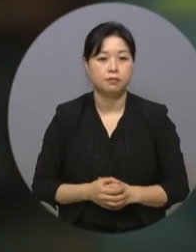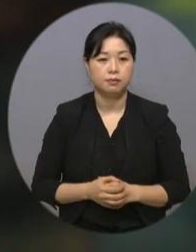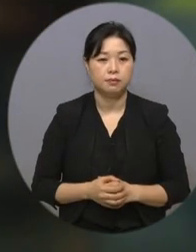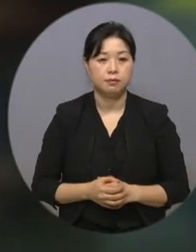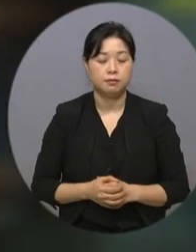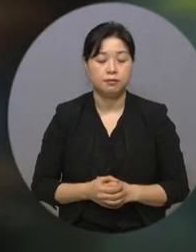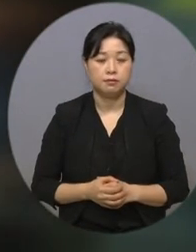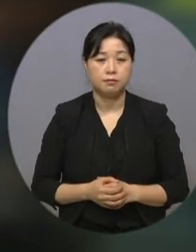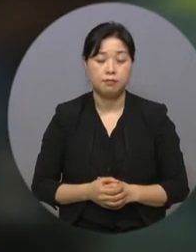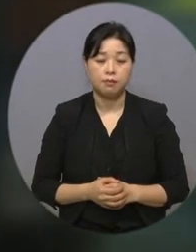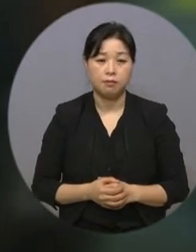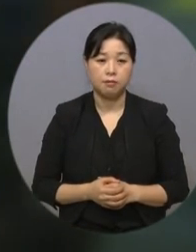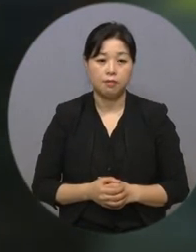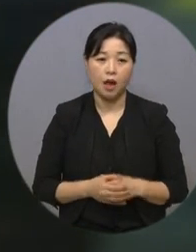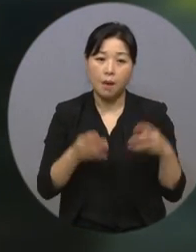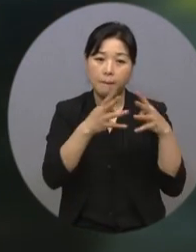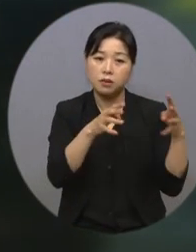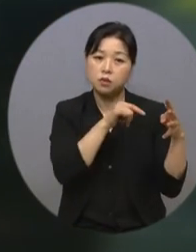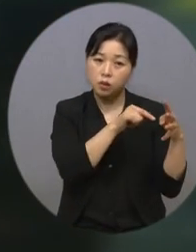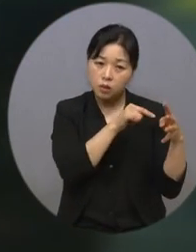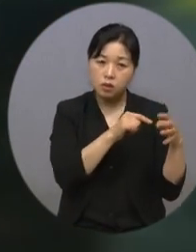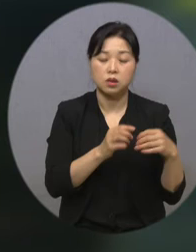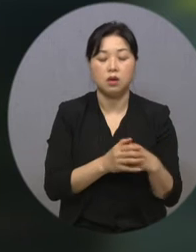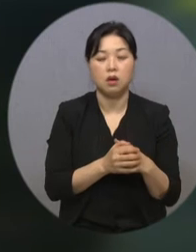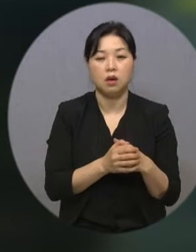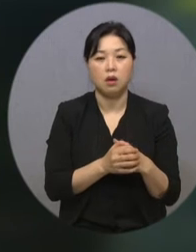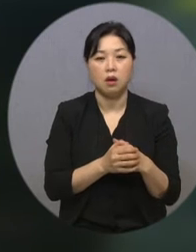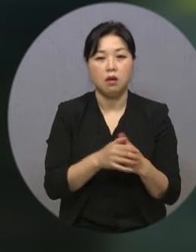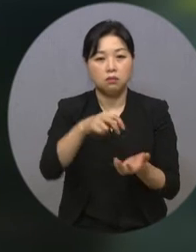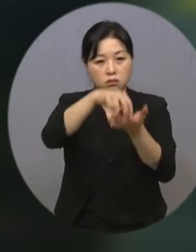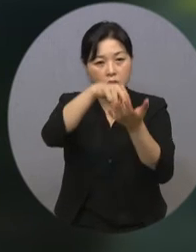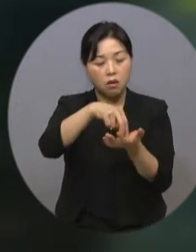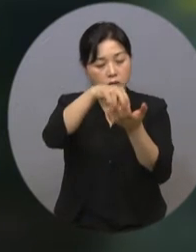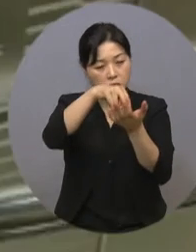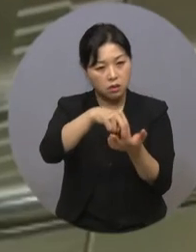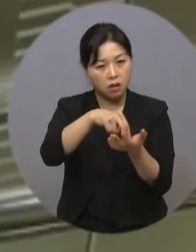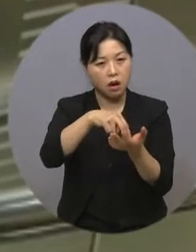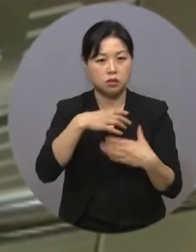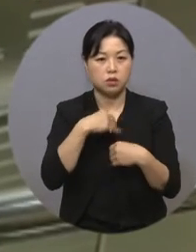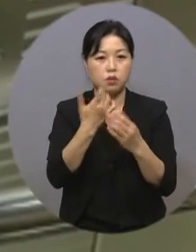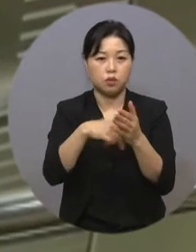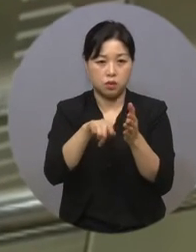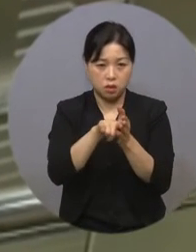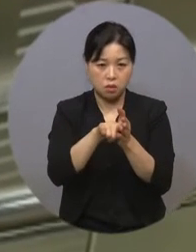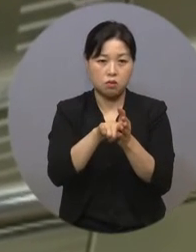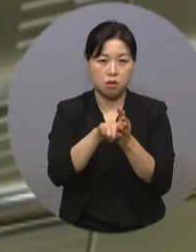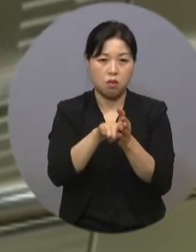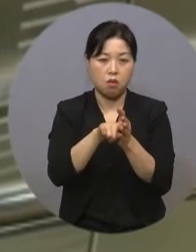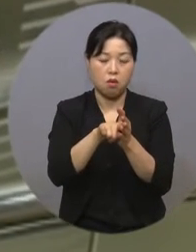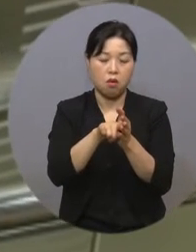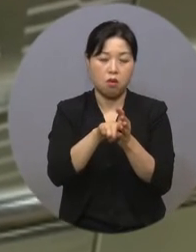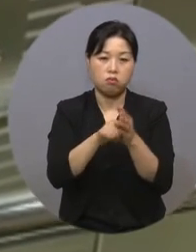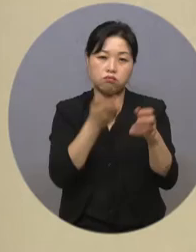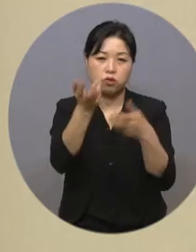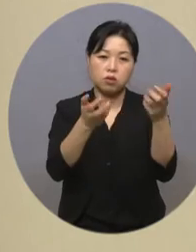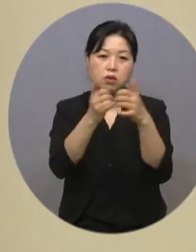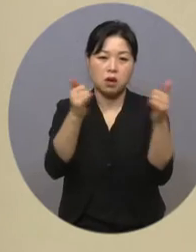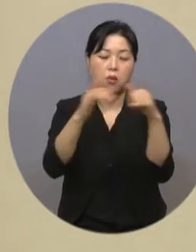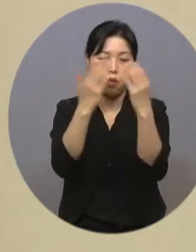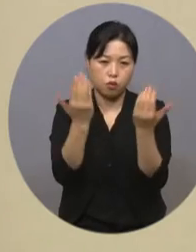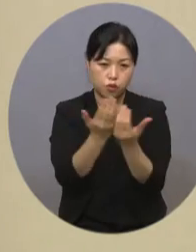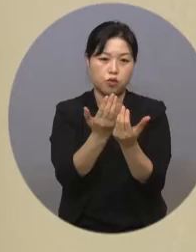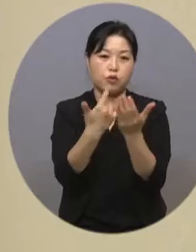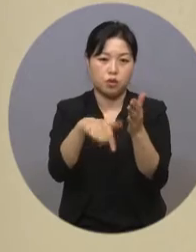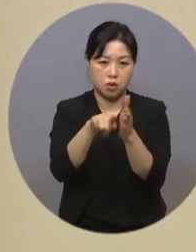측은 승강기 안전관리법에 따른 전체 아파트 입주자의 안전을 위한 것인 만큼 이같은 불편을 불가피하다고